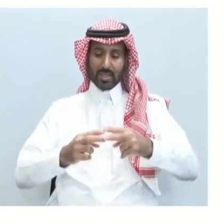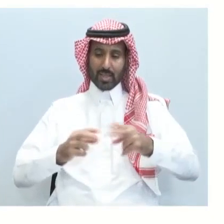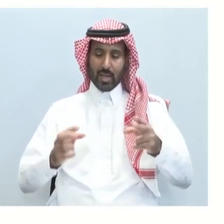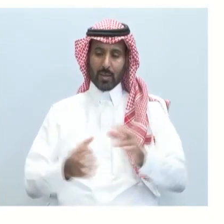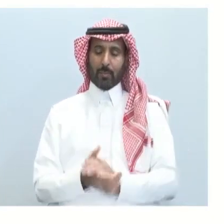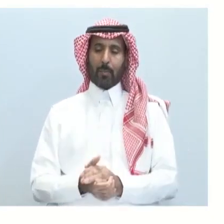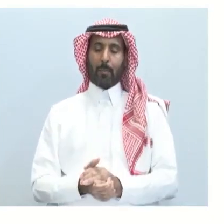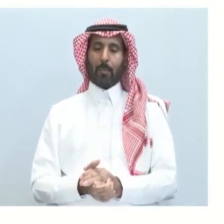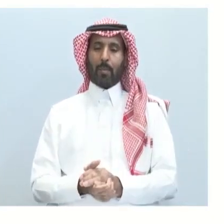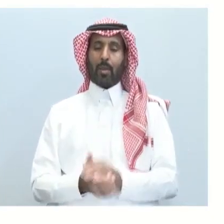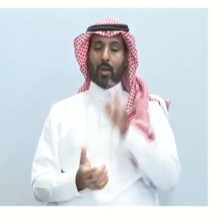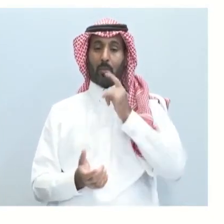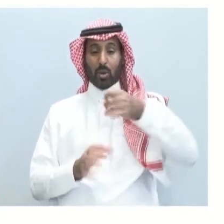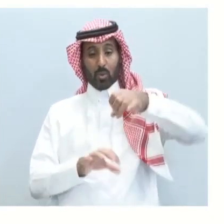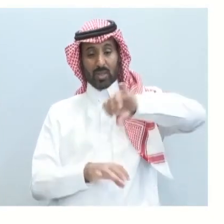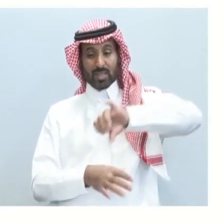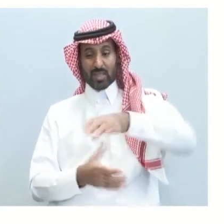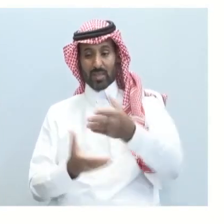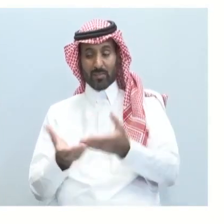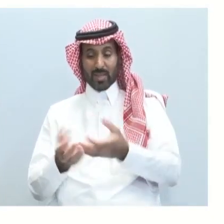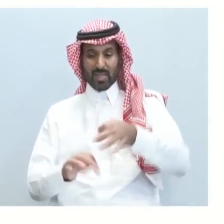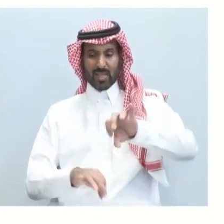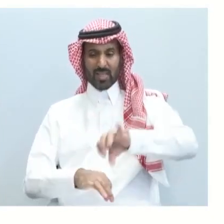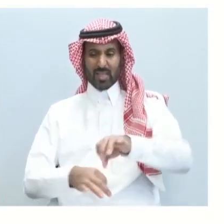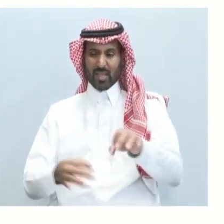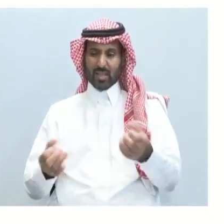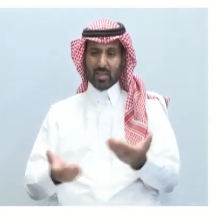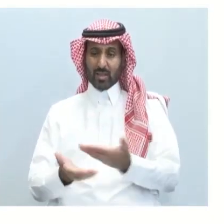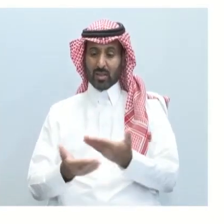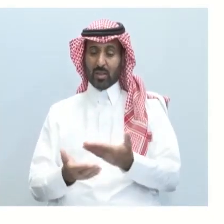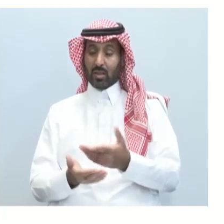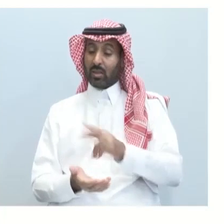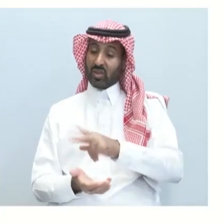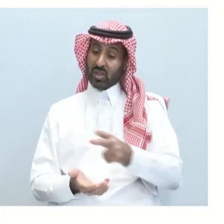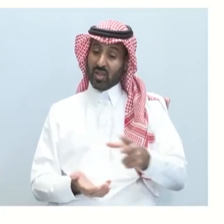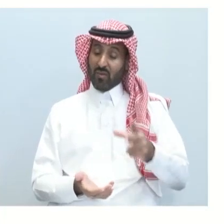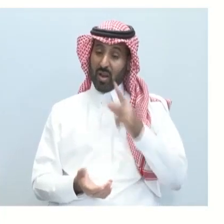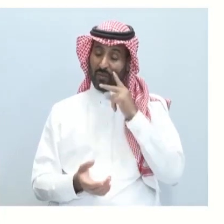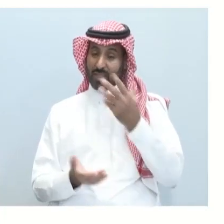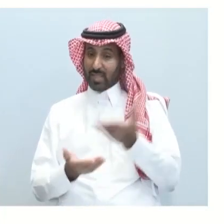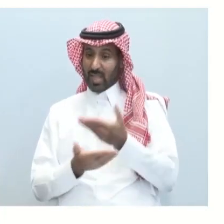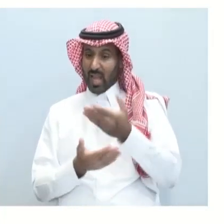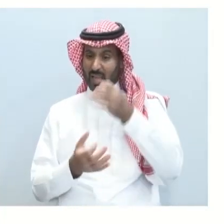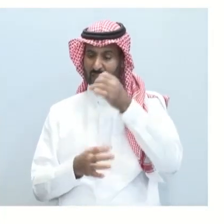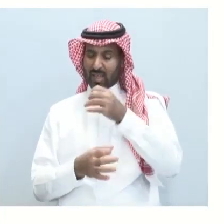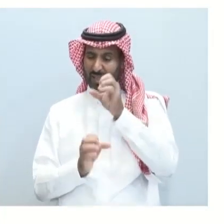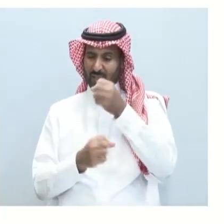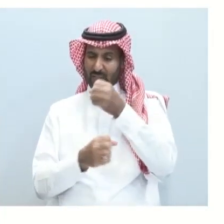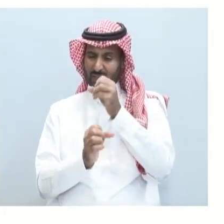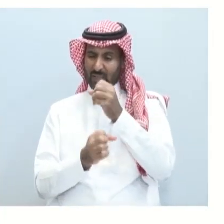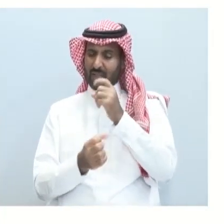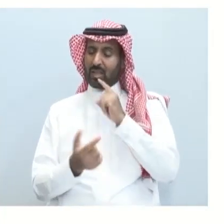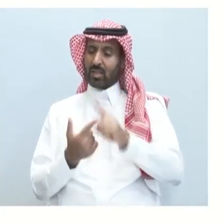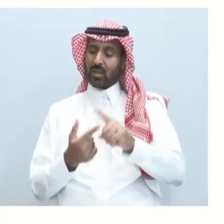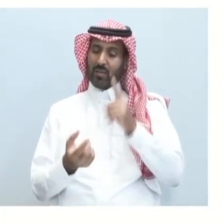اما في الخواص الكيميائيه والخواص الكيميائيه تفرق عن الخواص الفيزيائيه انا الخواص الكيميائيه تتفاعل الاحماض مع